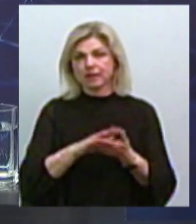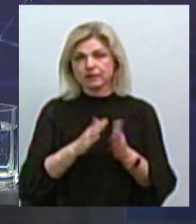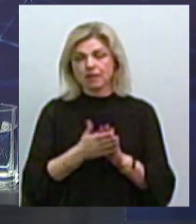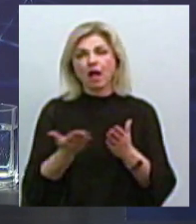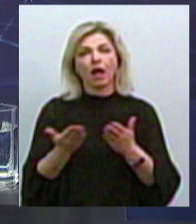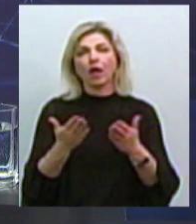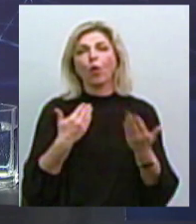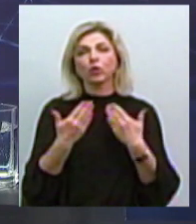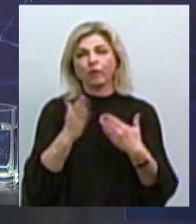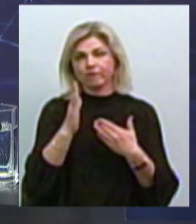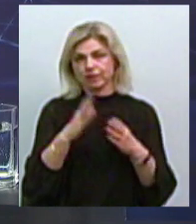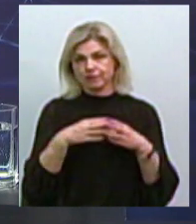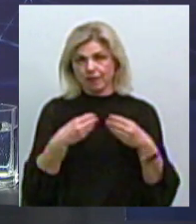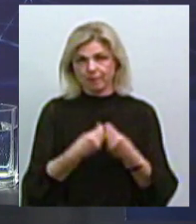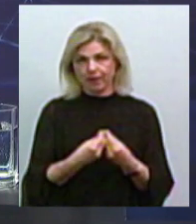в родині,